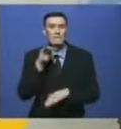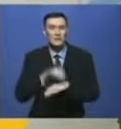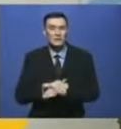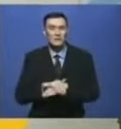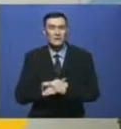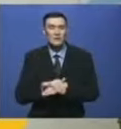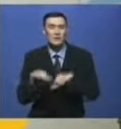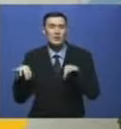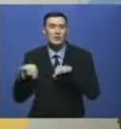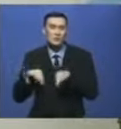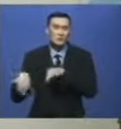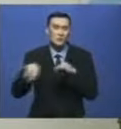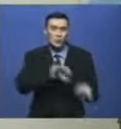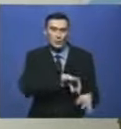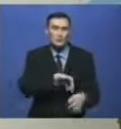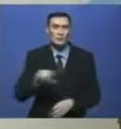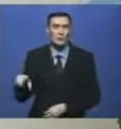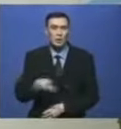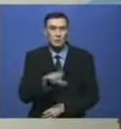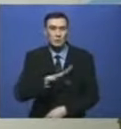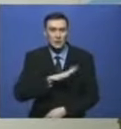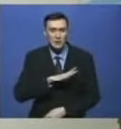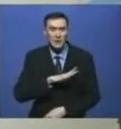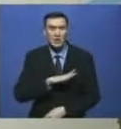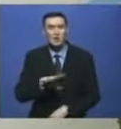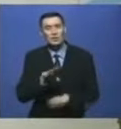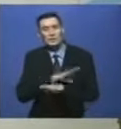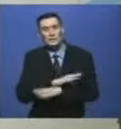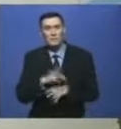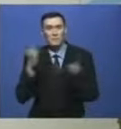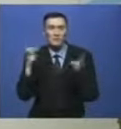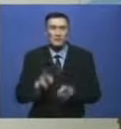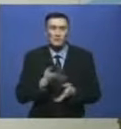схода автомобилей с автотрасс, значит, кювет. Жертв, пострадавших нет.